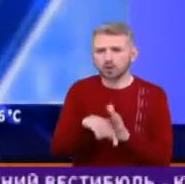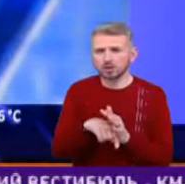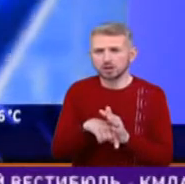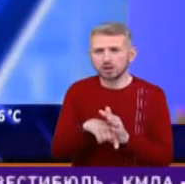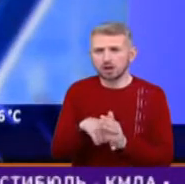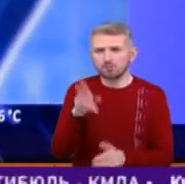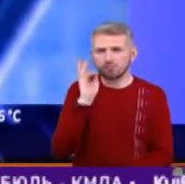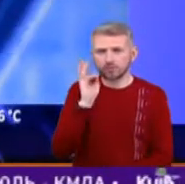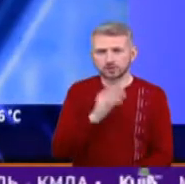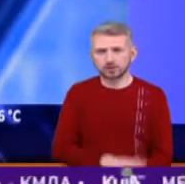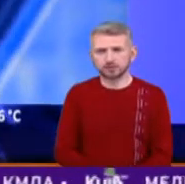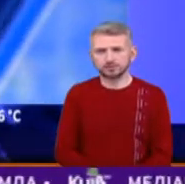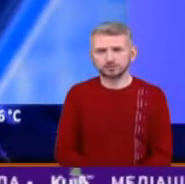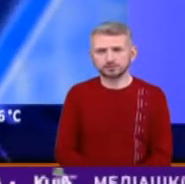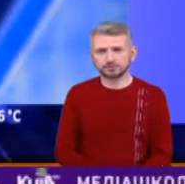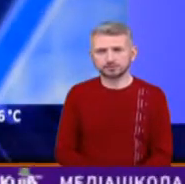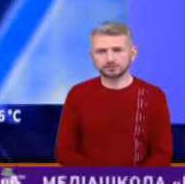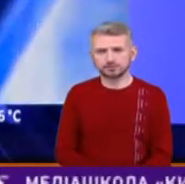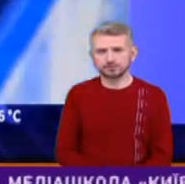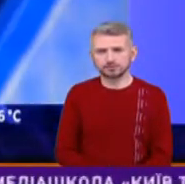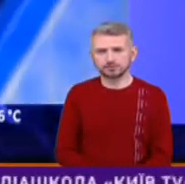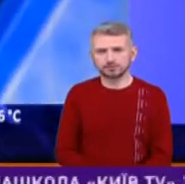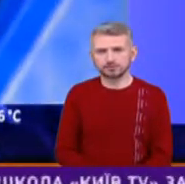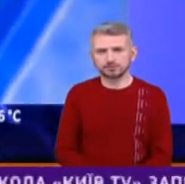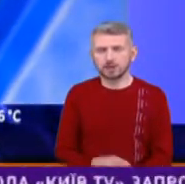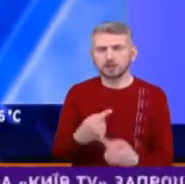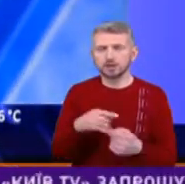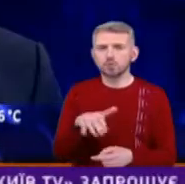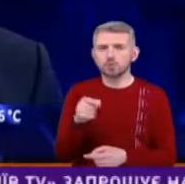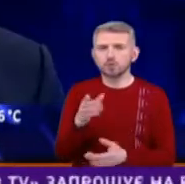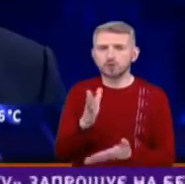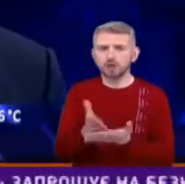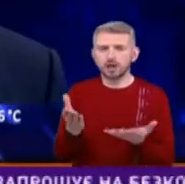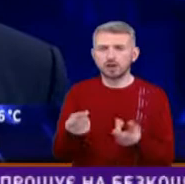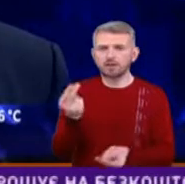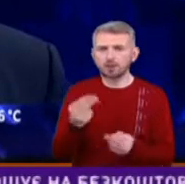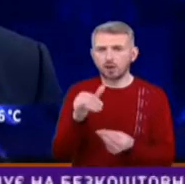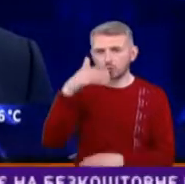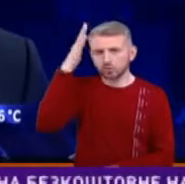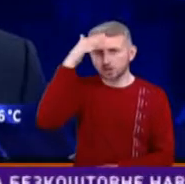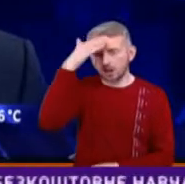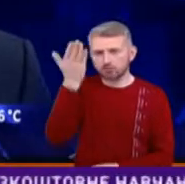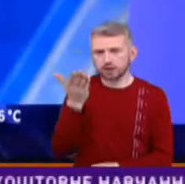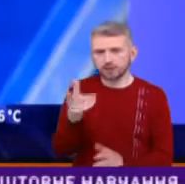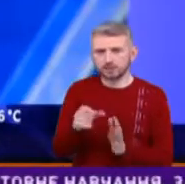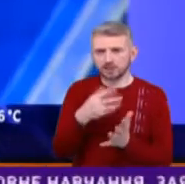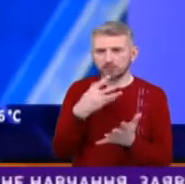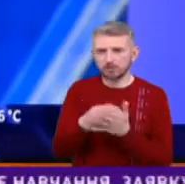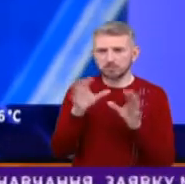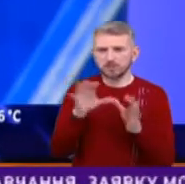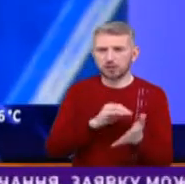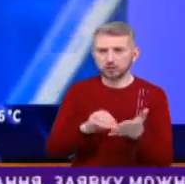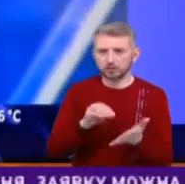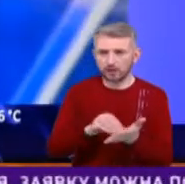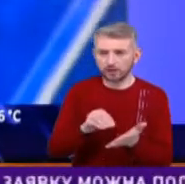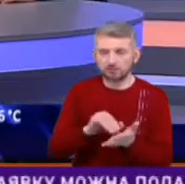посла. Це не політик. Ну, чекайте. А з іншого боку, там є якась гра у Трампа зі своїми там законодавцями,